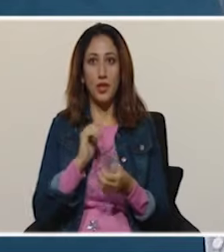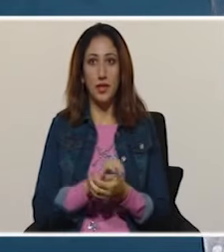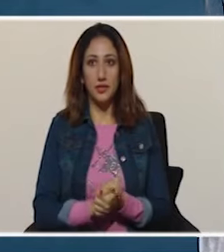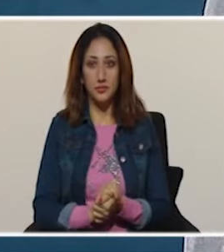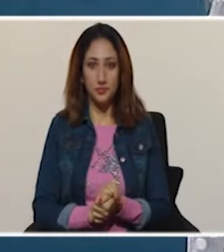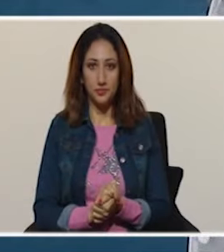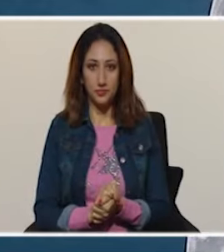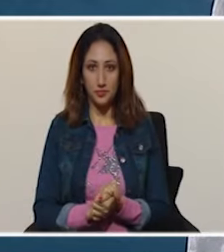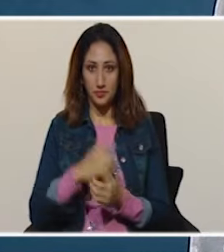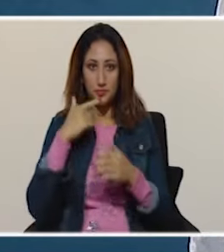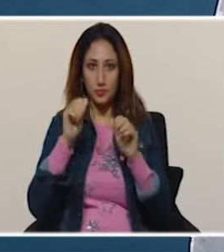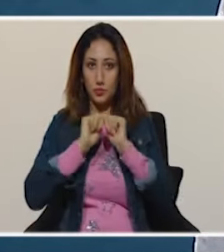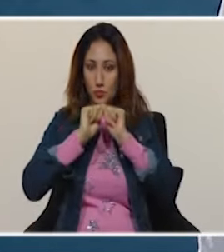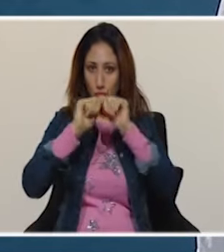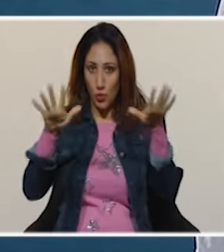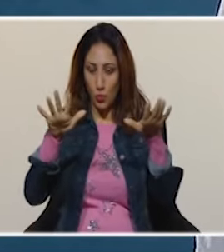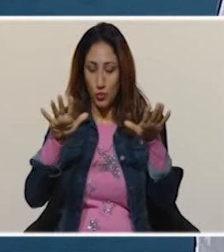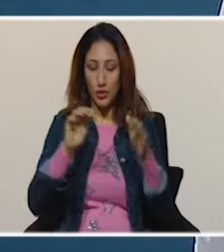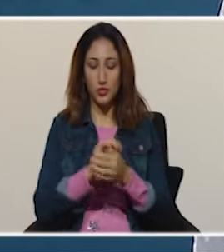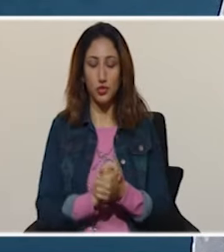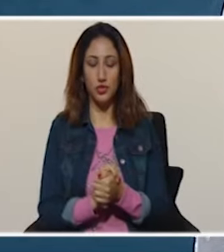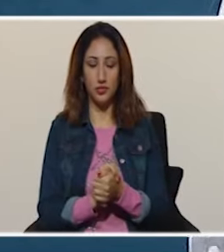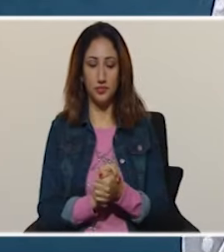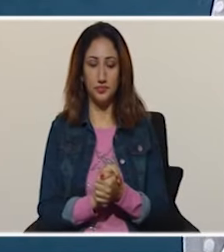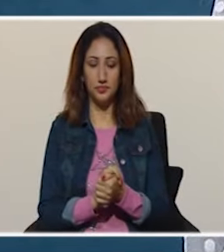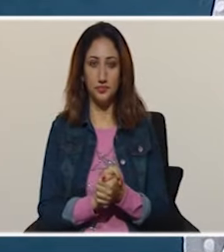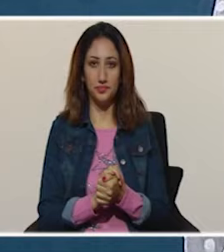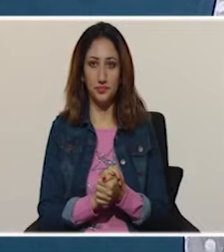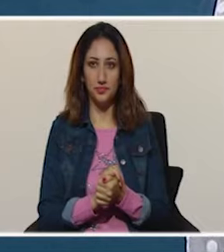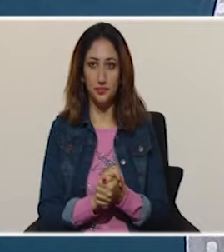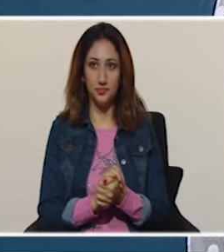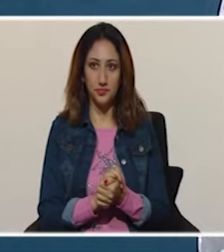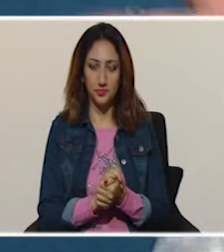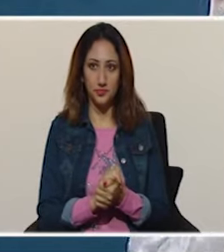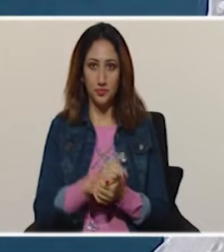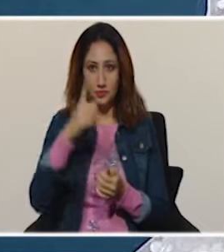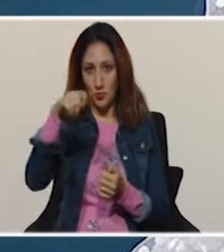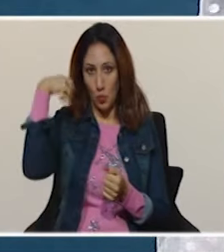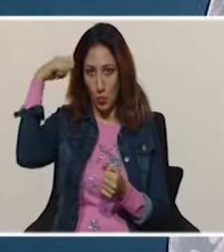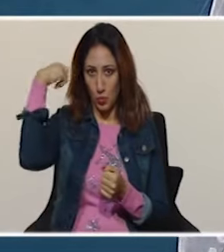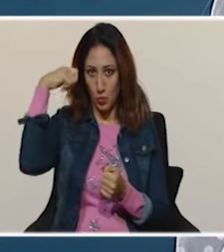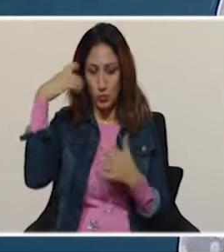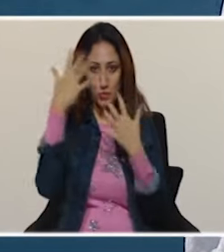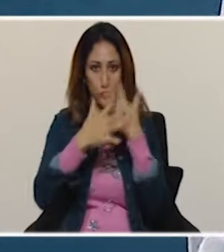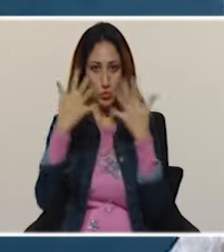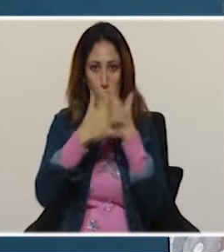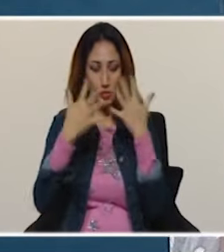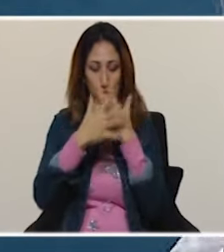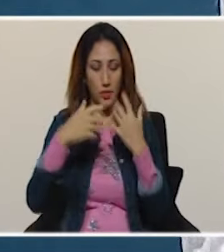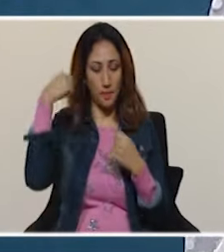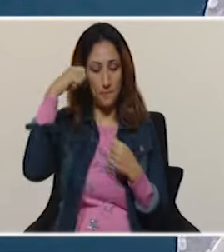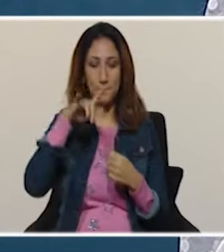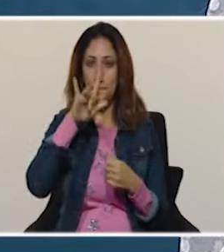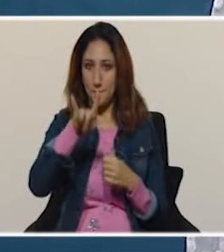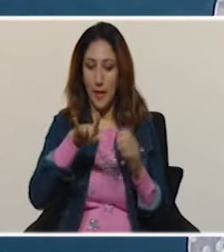فلسفه منتشره في مصر. فدوري ست مديره الشركات وست بتحب